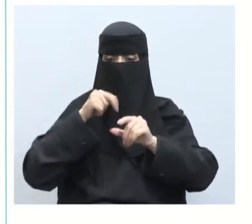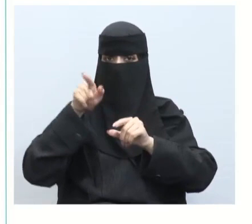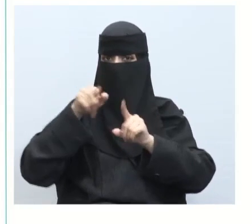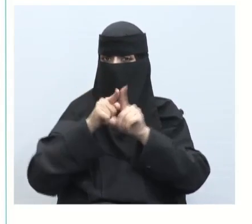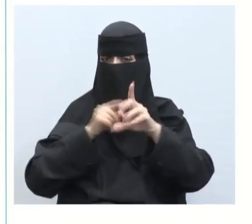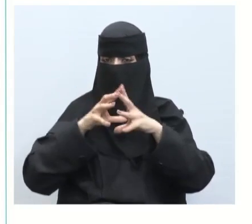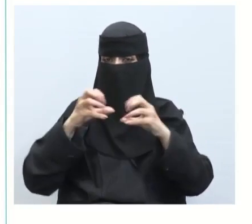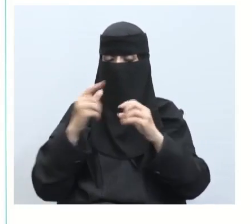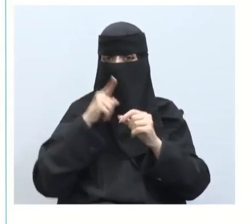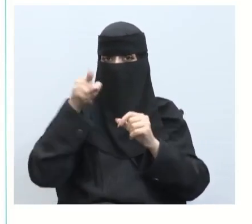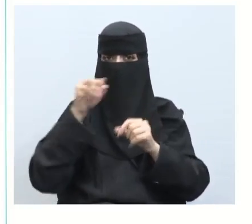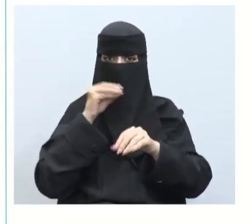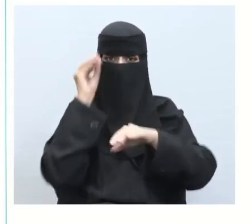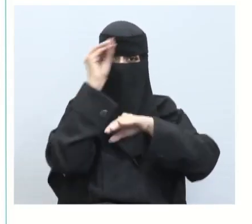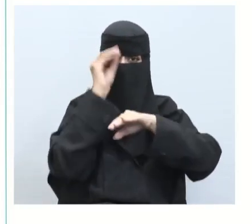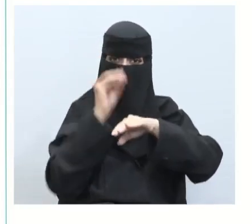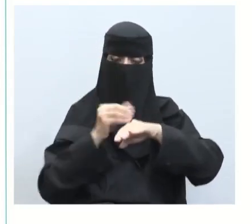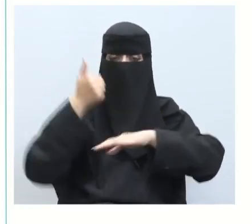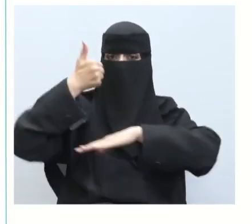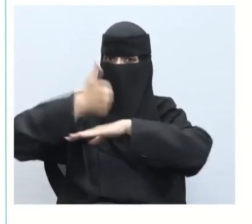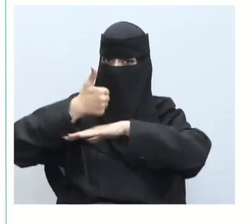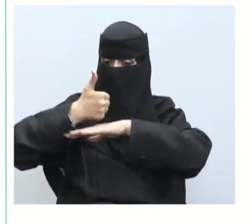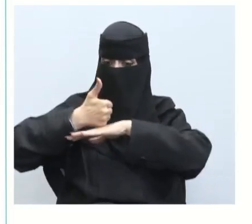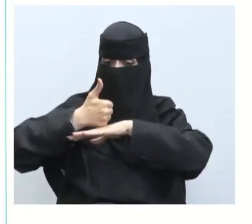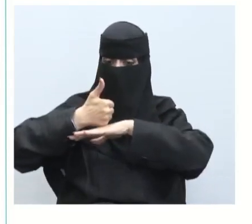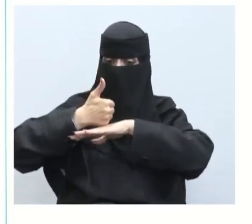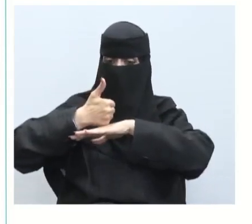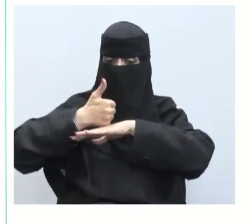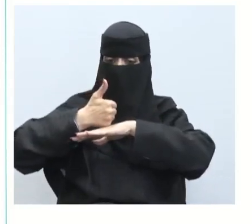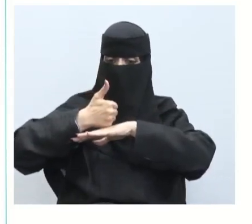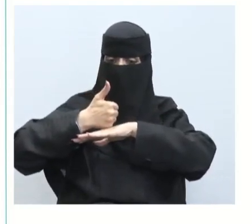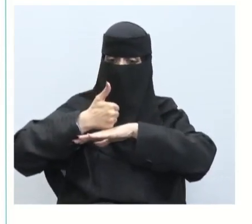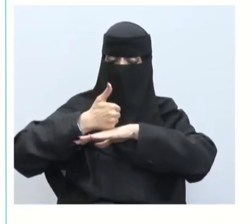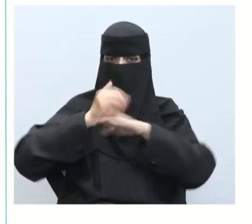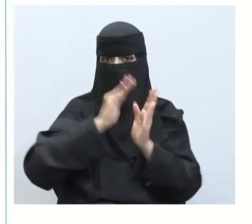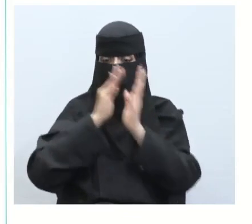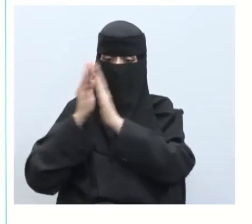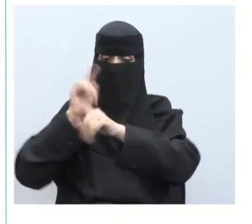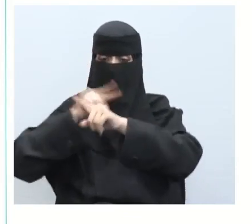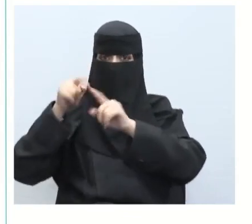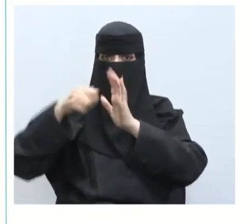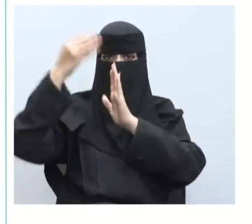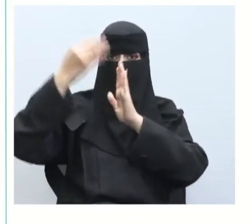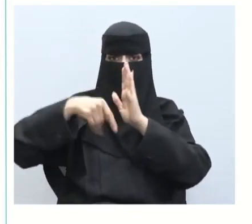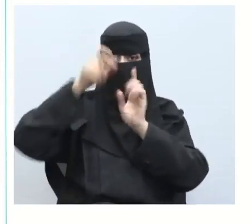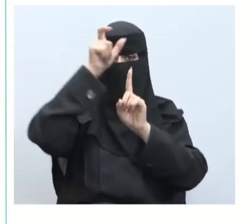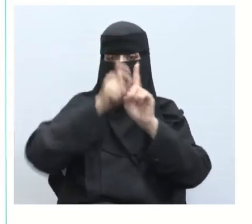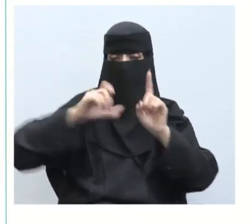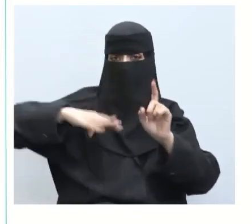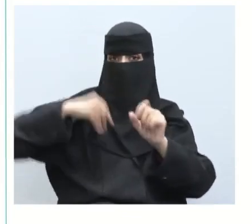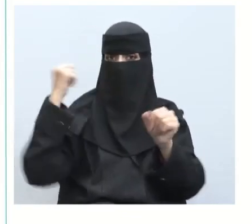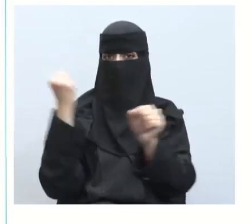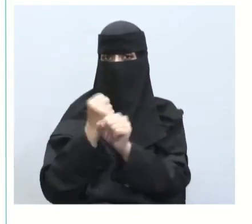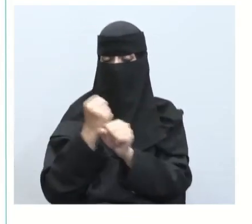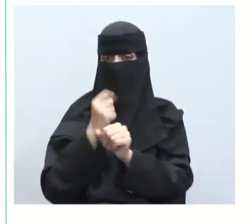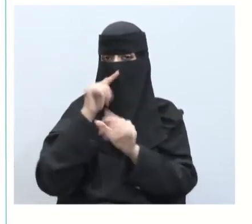بمبادئ الاداره هي ارشادات اساسيه تستند اليها قرارات المديرين وتصرفات